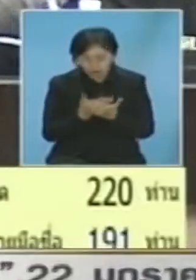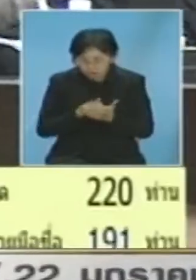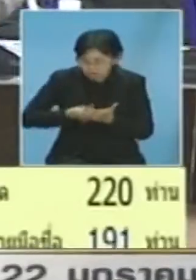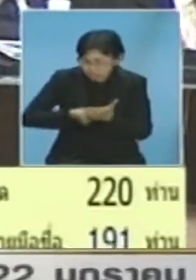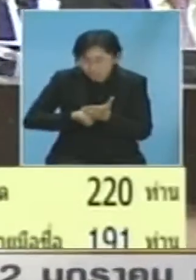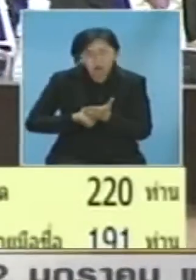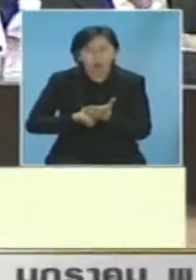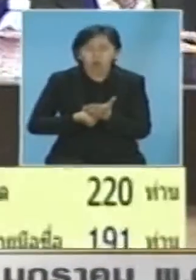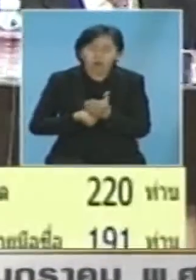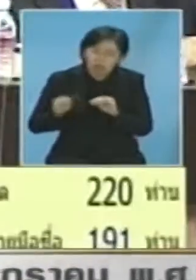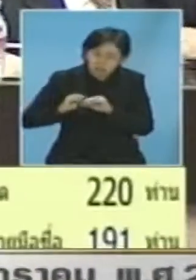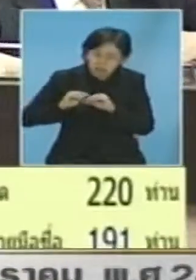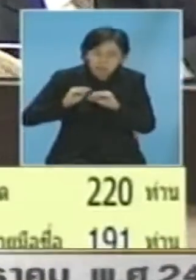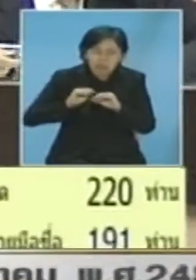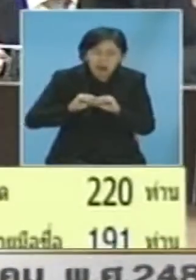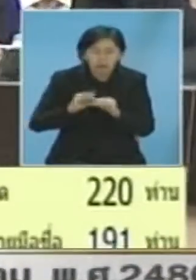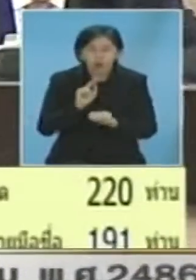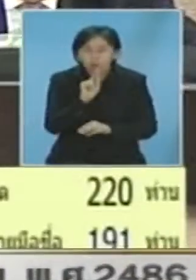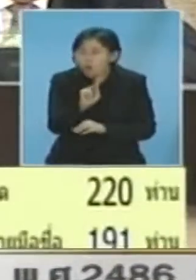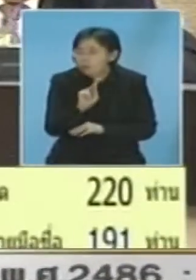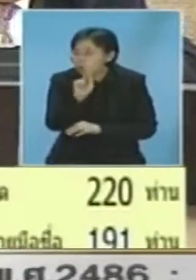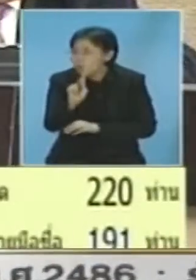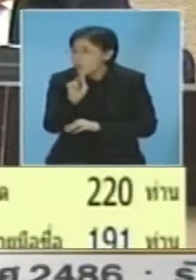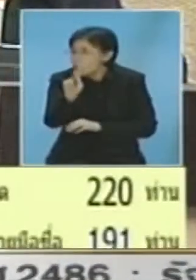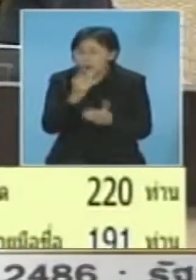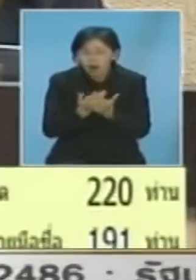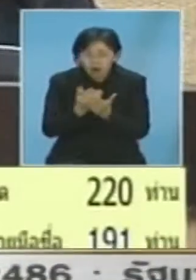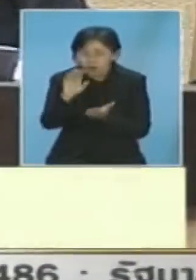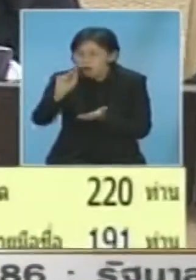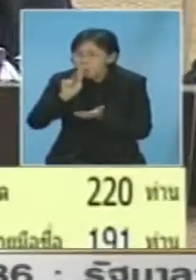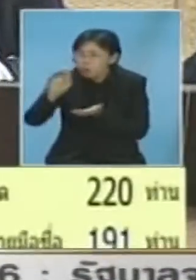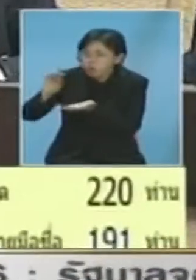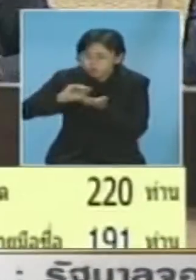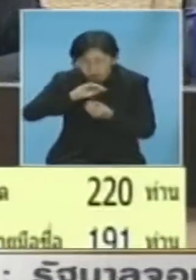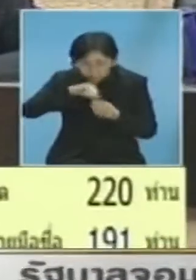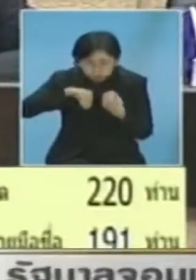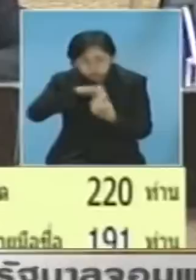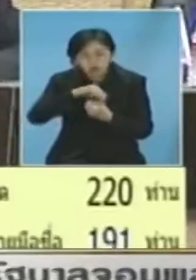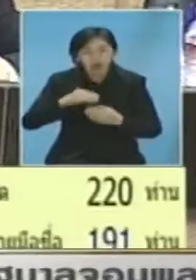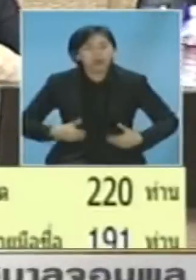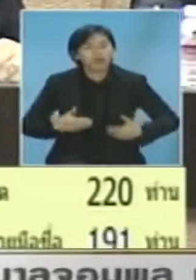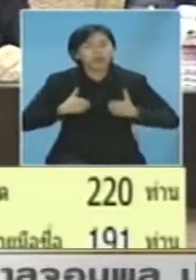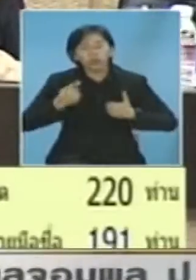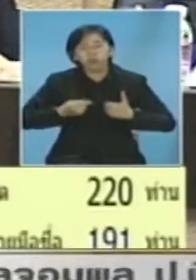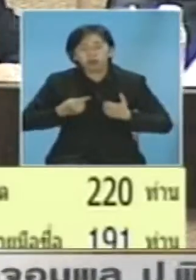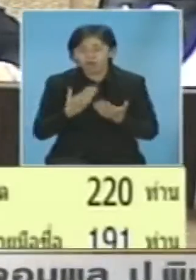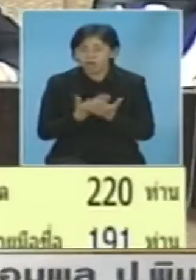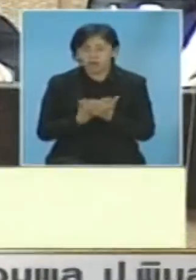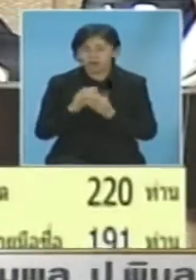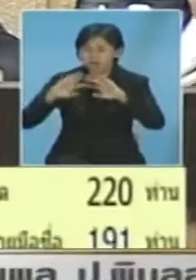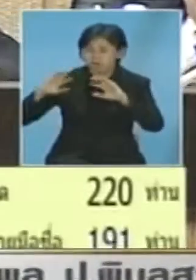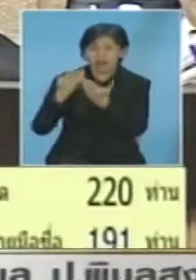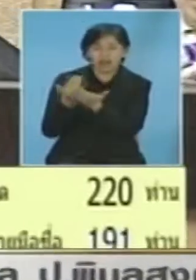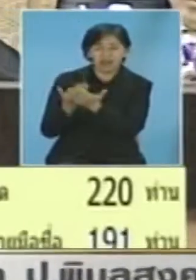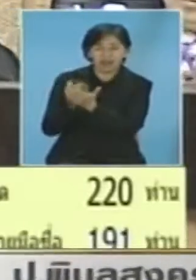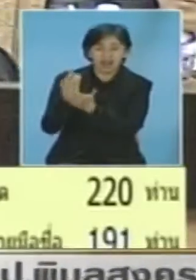มเพราะต้องไปกู้เงินมาเพื่อใช้จ่ายในชีวิตประจำวันเนื่องจากไม่ได้รับเงินจากการ